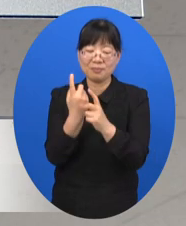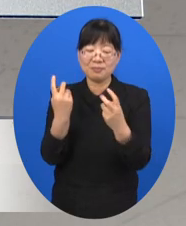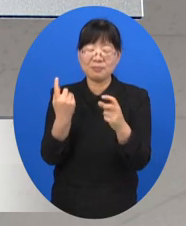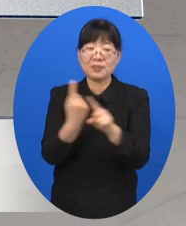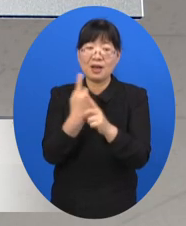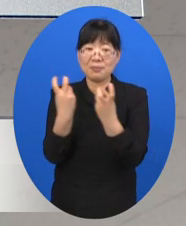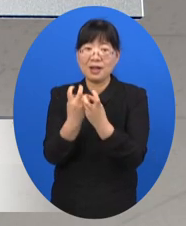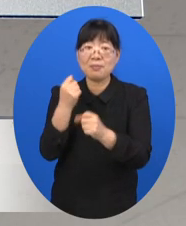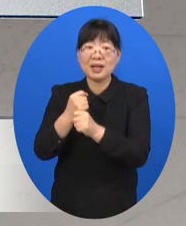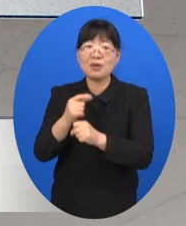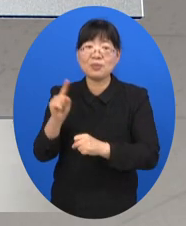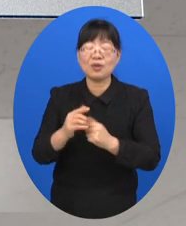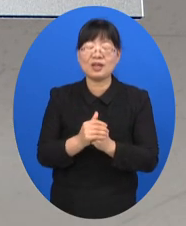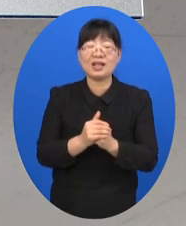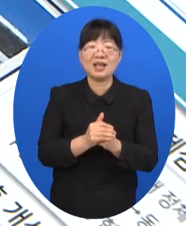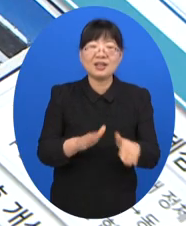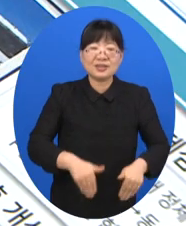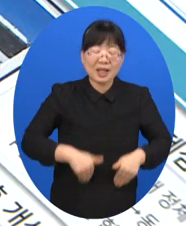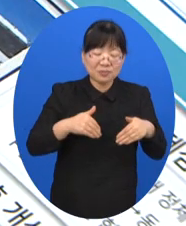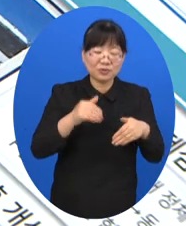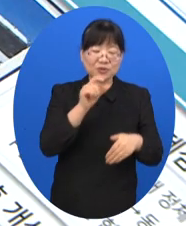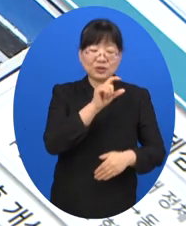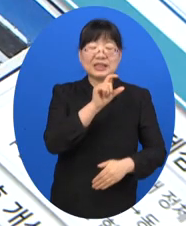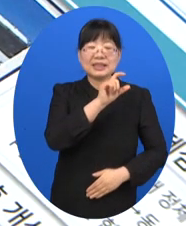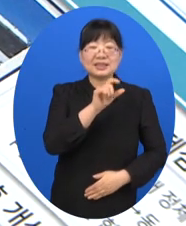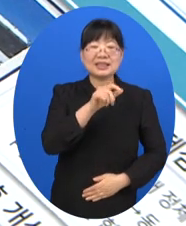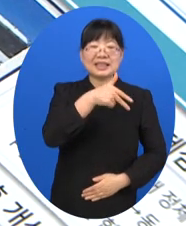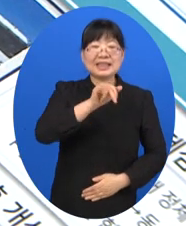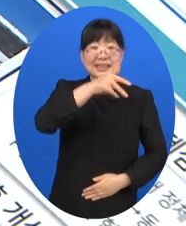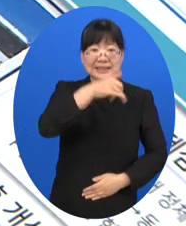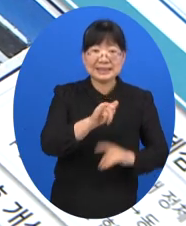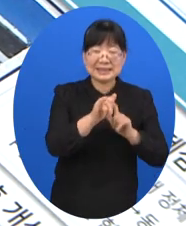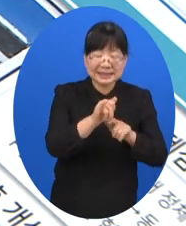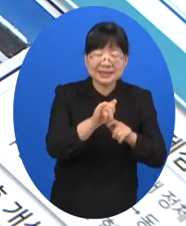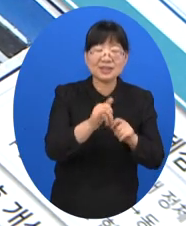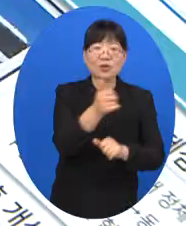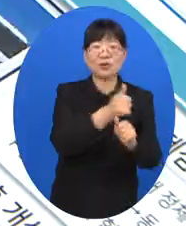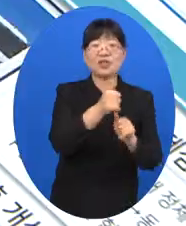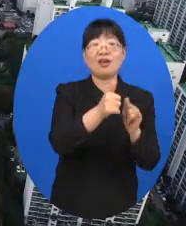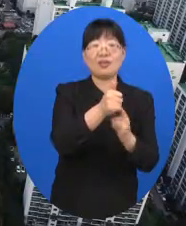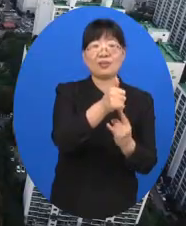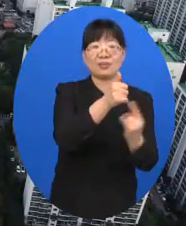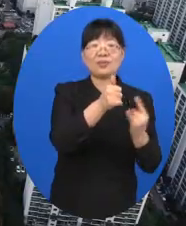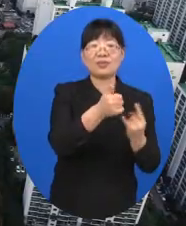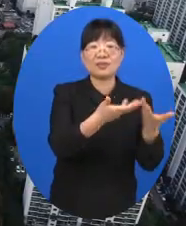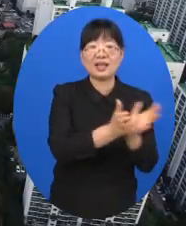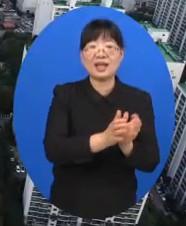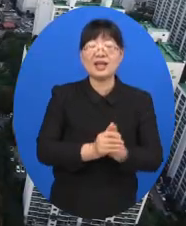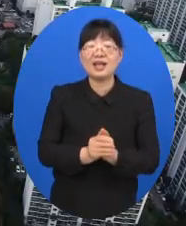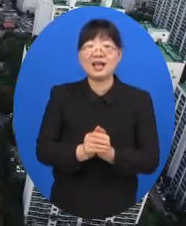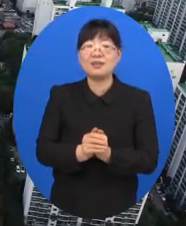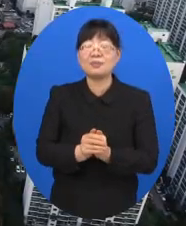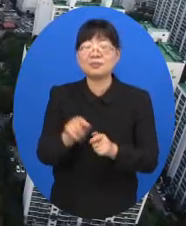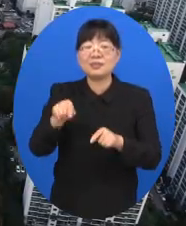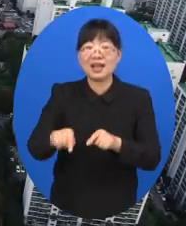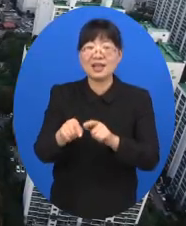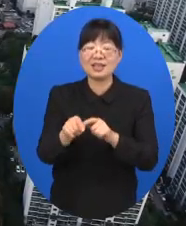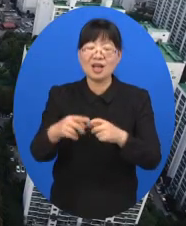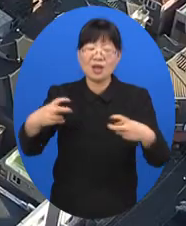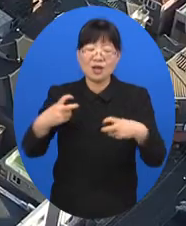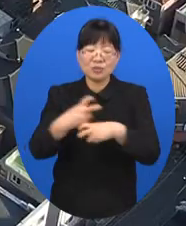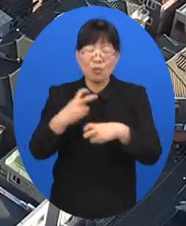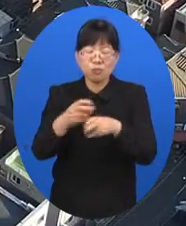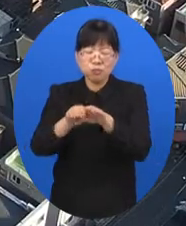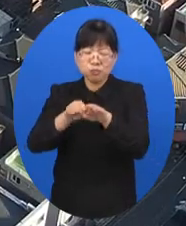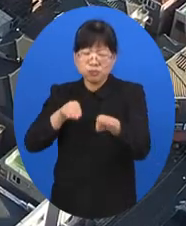경기도 남부자치경찰위원회. 경기 남부 상습 정체 구간 21개에 대해 140일 동안 드론으로 교통